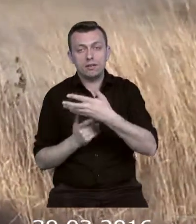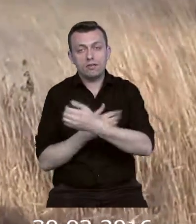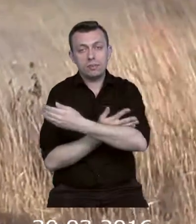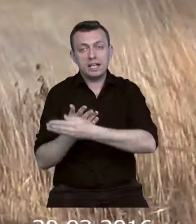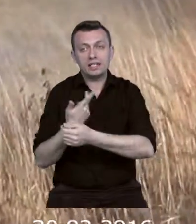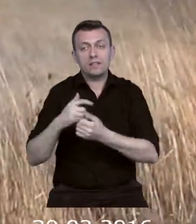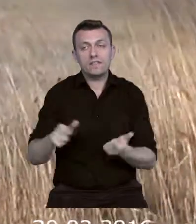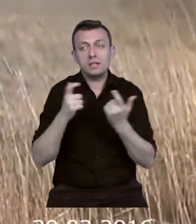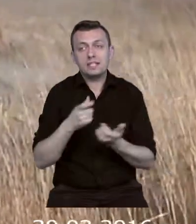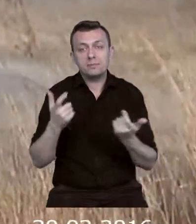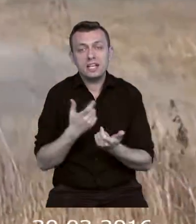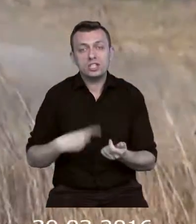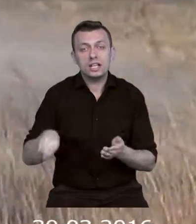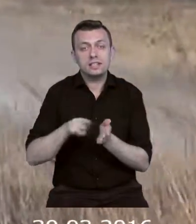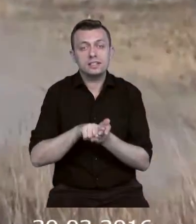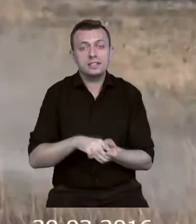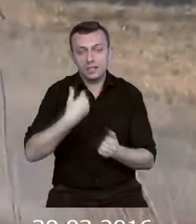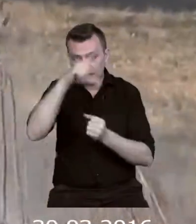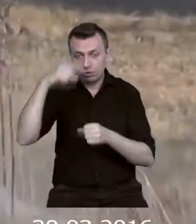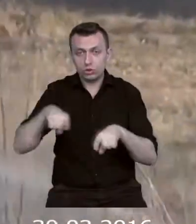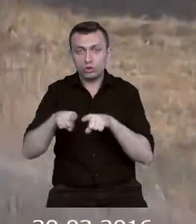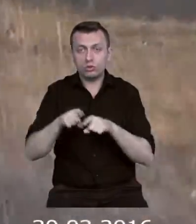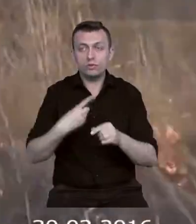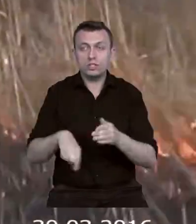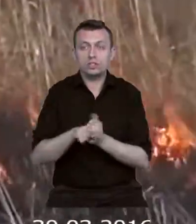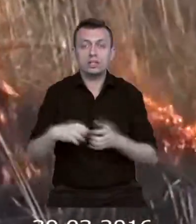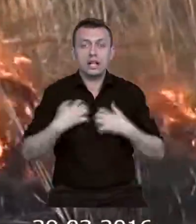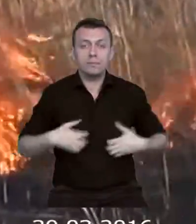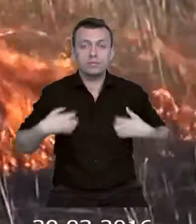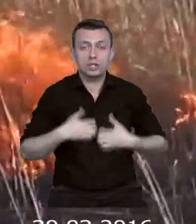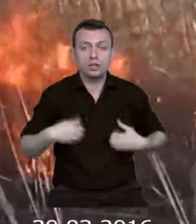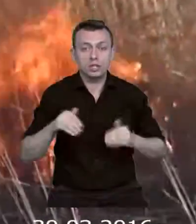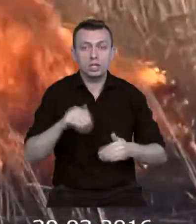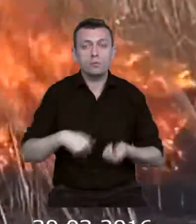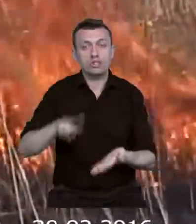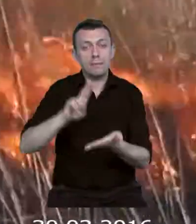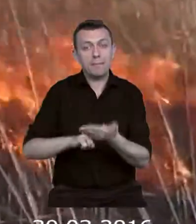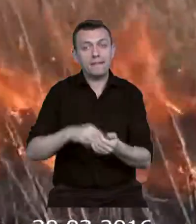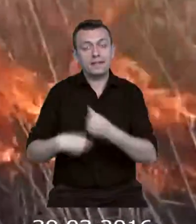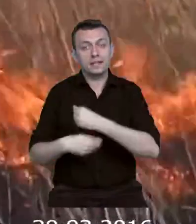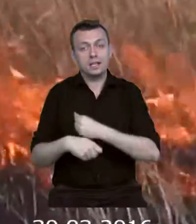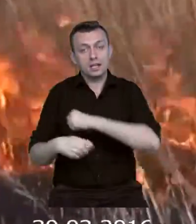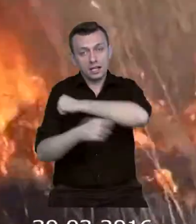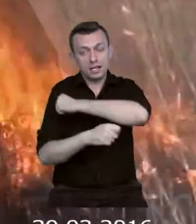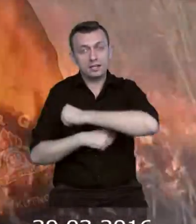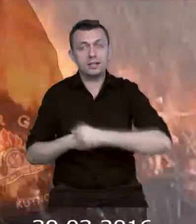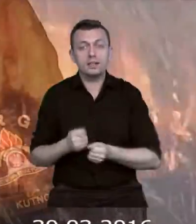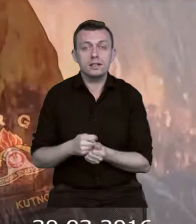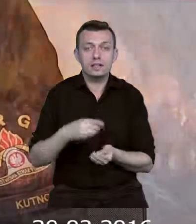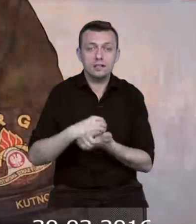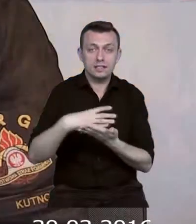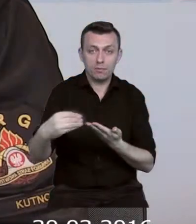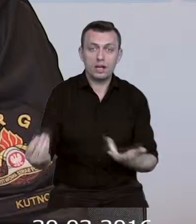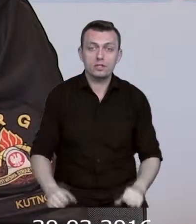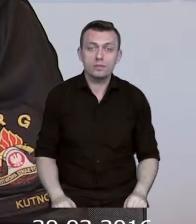dla ludzi, ale także dla przyrody. Co więcej, wypalanie traw jest surowo zabronione i grozi za nie kara grzywny. Częściej te pożary